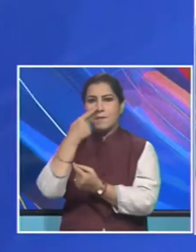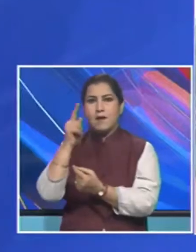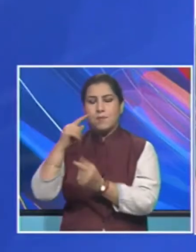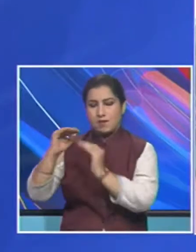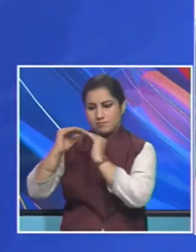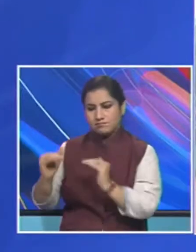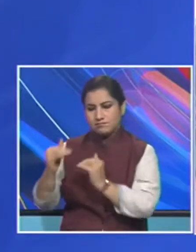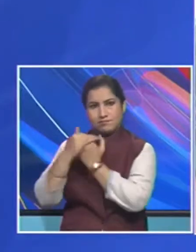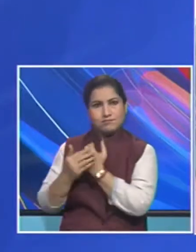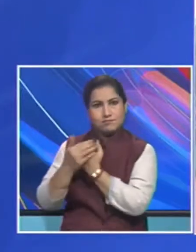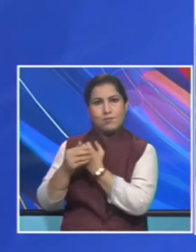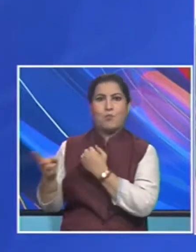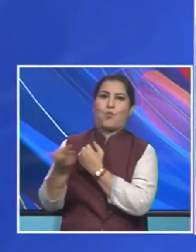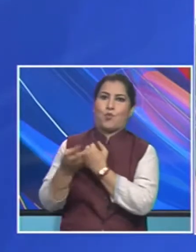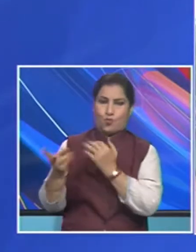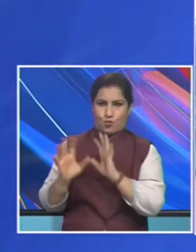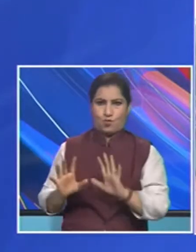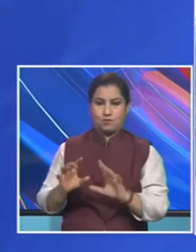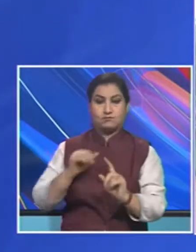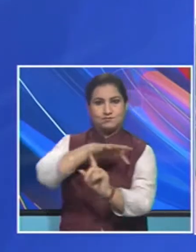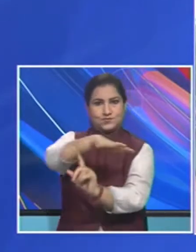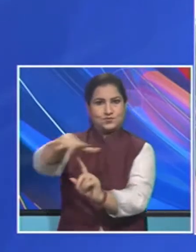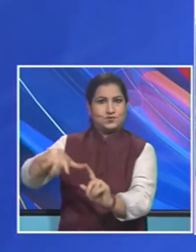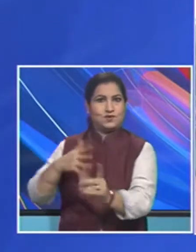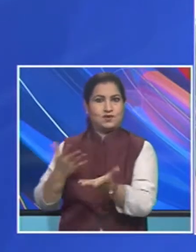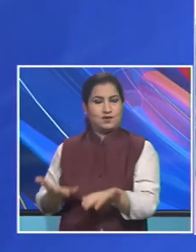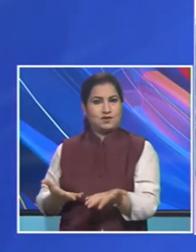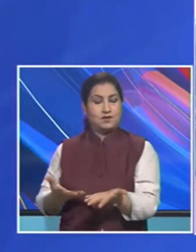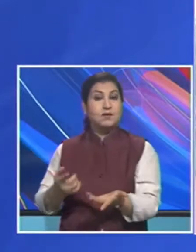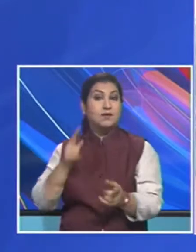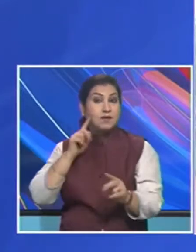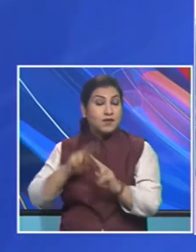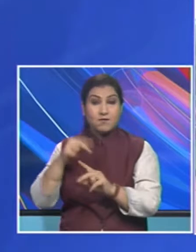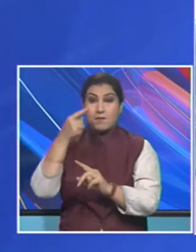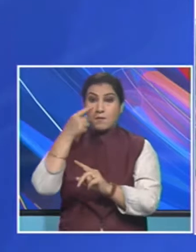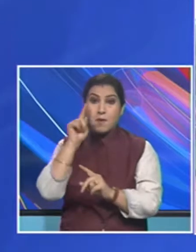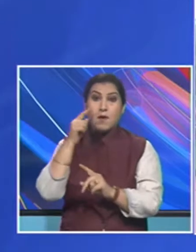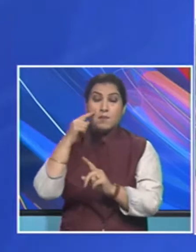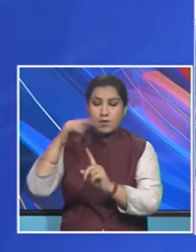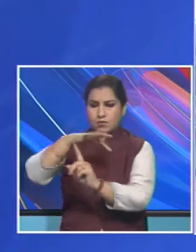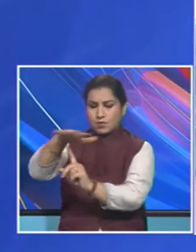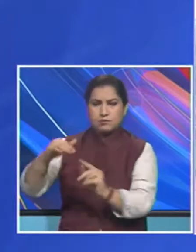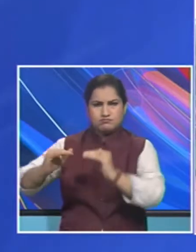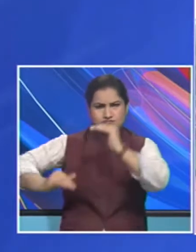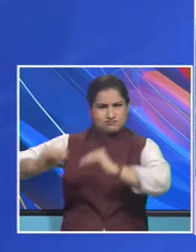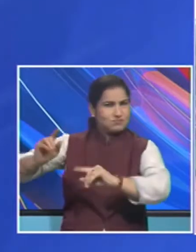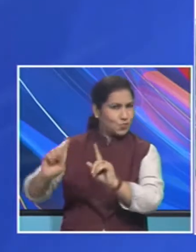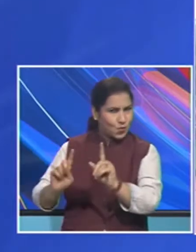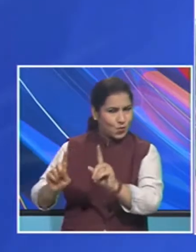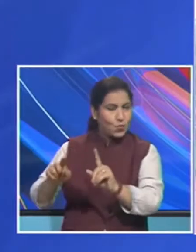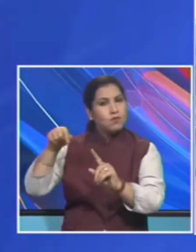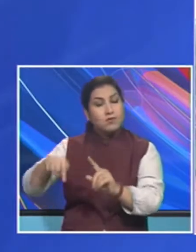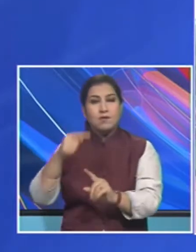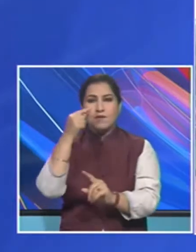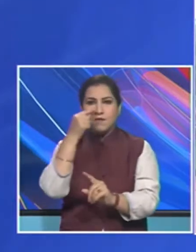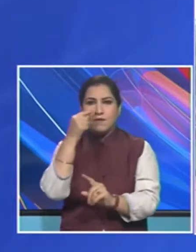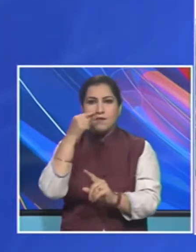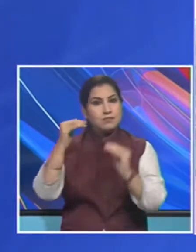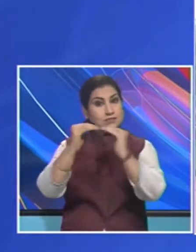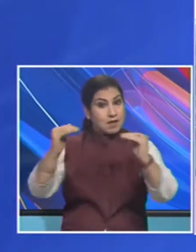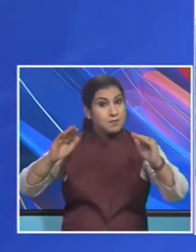वो समाज जब भेद नहीं करता, जब बेटा और बेटी समान